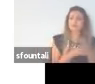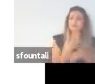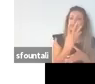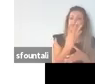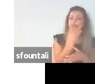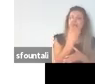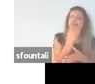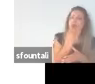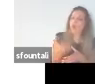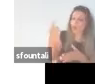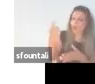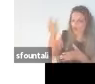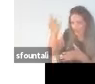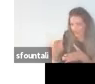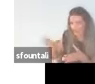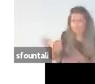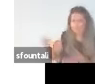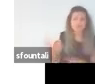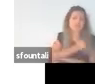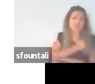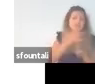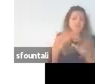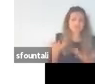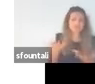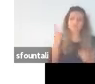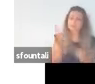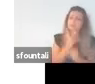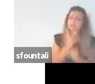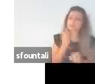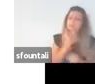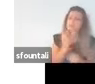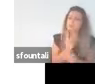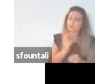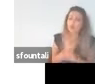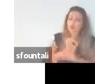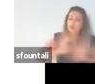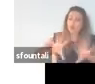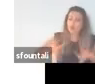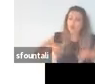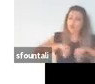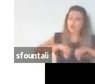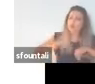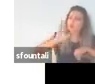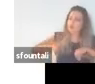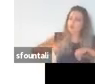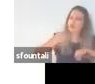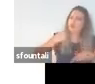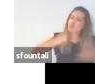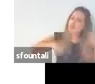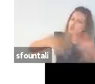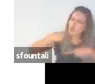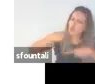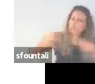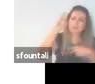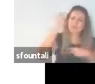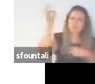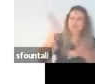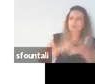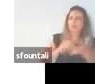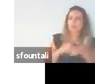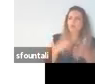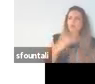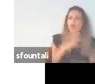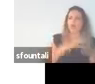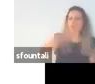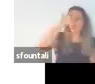σεξουαλική συνέβρεση χωρίς συνένεση μπορεί να είναι δικαιολογημένη σε περιπτώσεις όπως, για παράδειγμα, αν ένα άτομο είναι μεθυσμένο